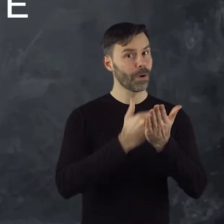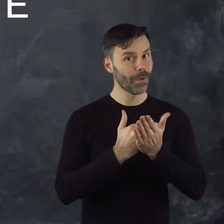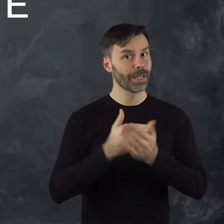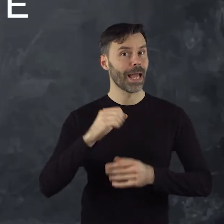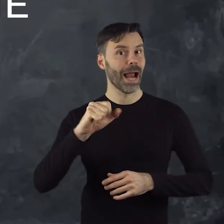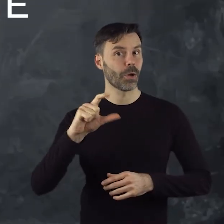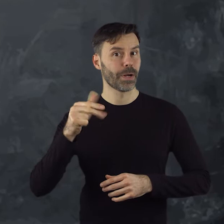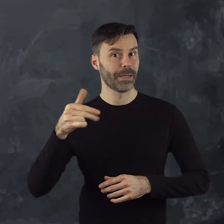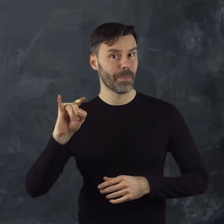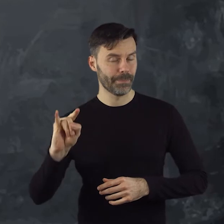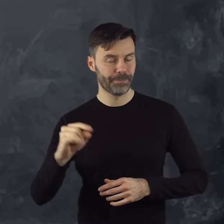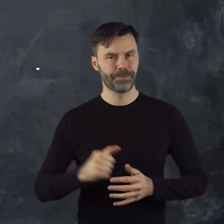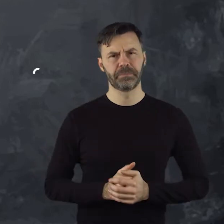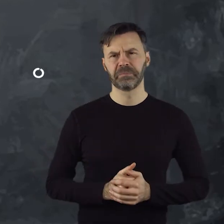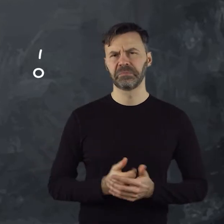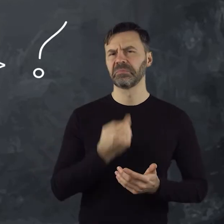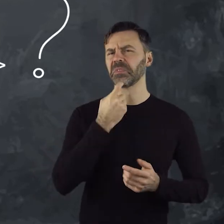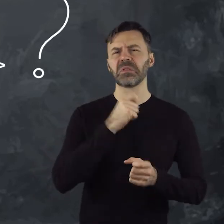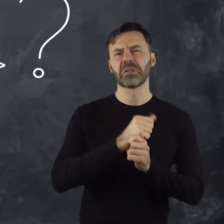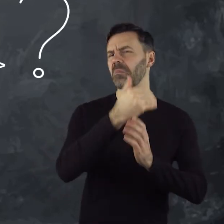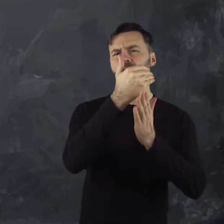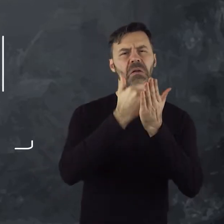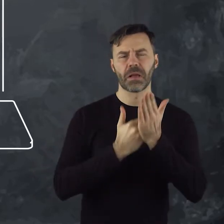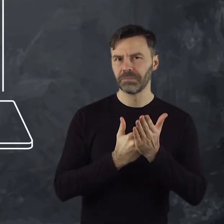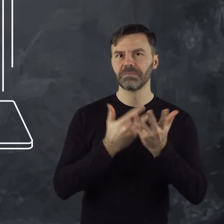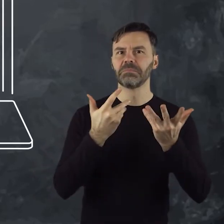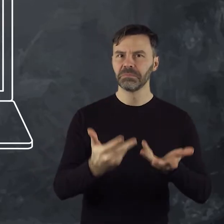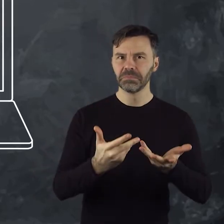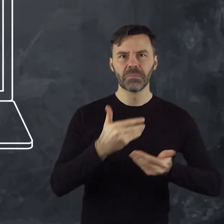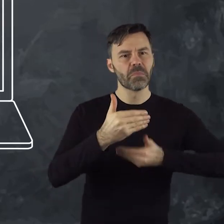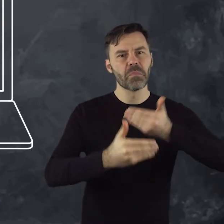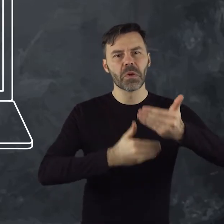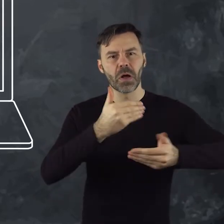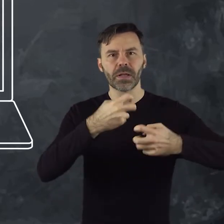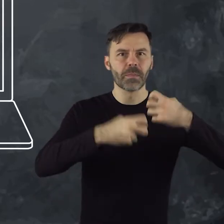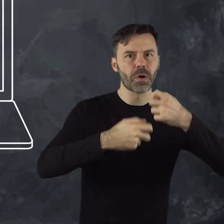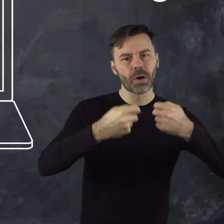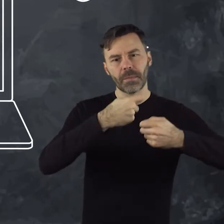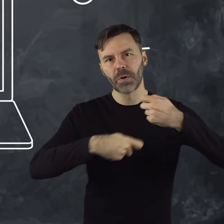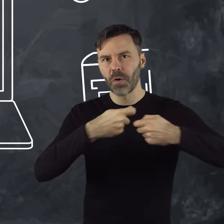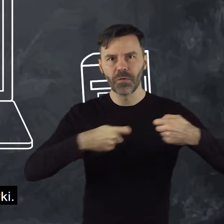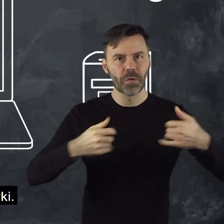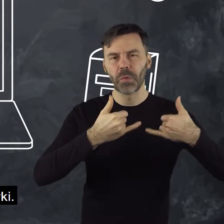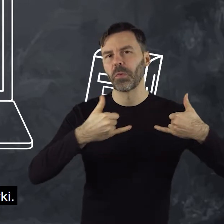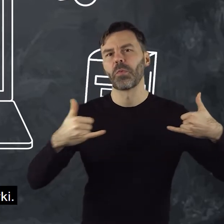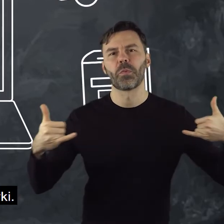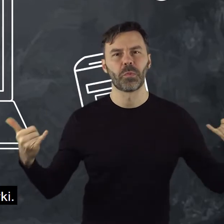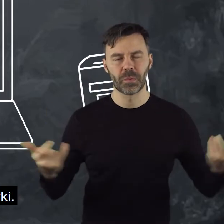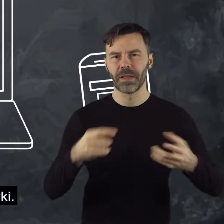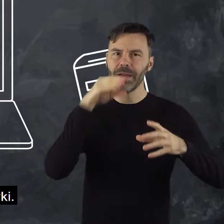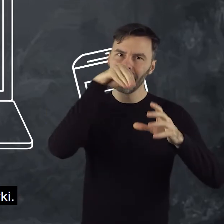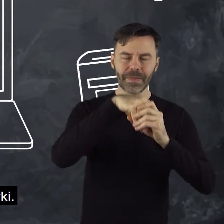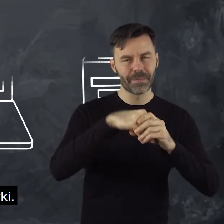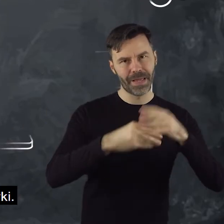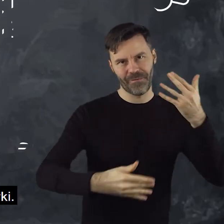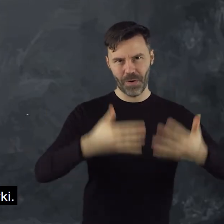Programowanie i algorytmy. Czym jest programowanie? To proces rozwiązywania problemów z różnych dziedzin przy zastosowaniu